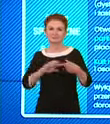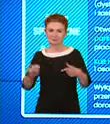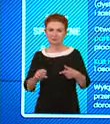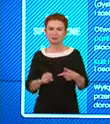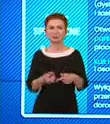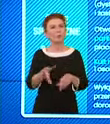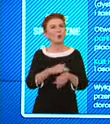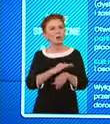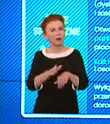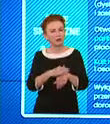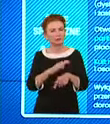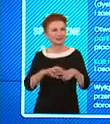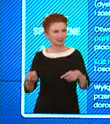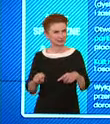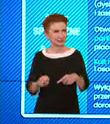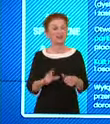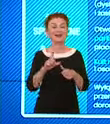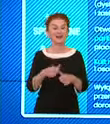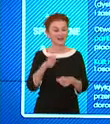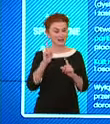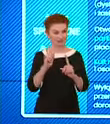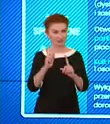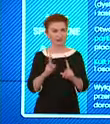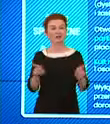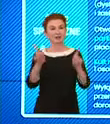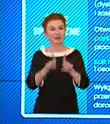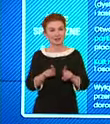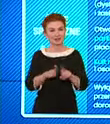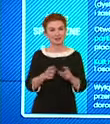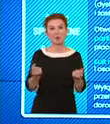Zmniejszać, łagodzić, ale jednocześnie utrzymywać ten nowy